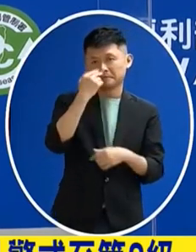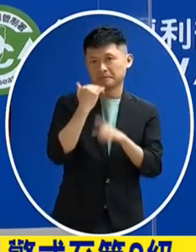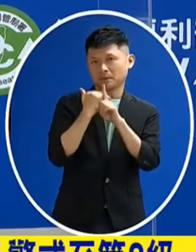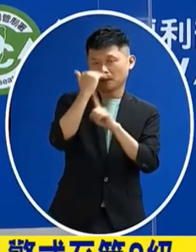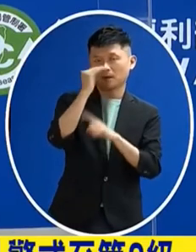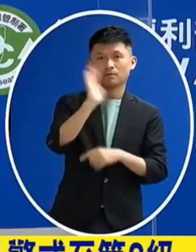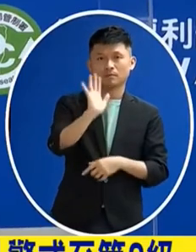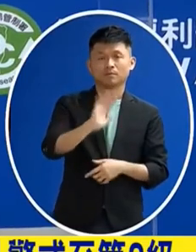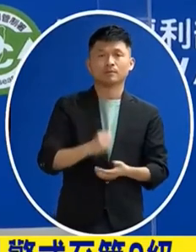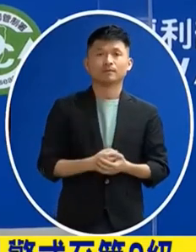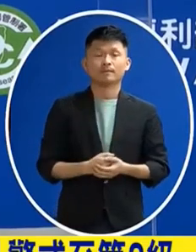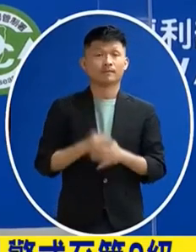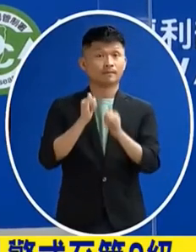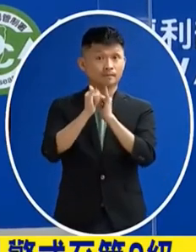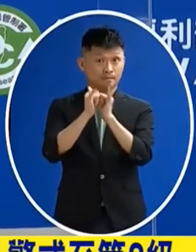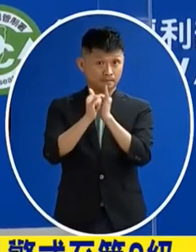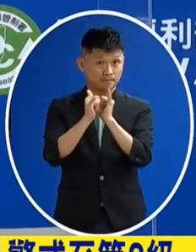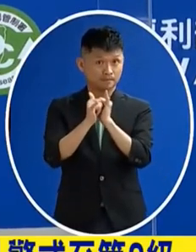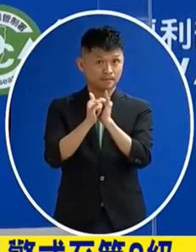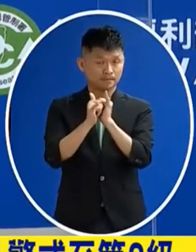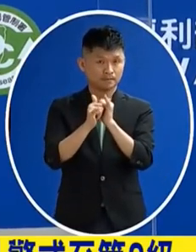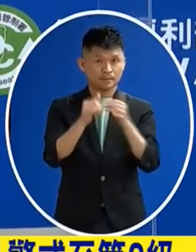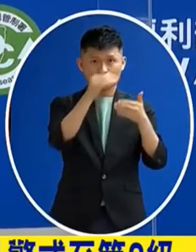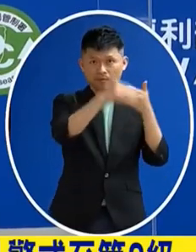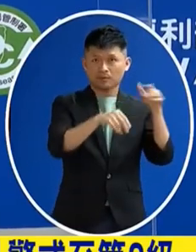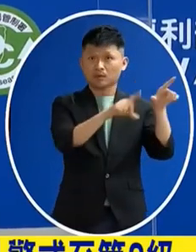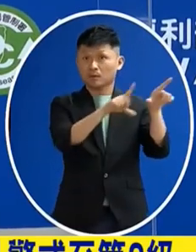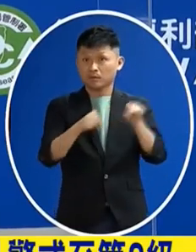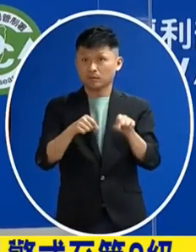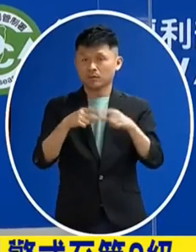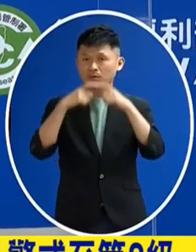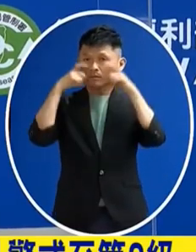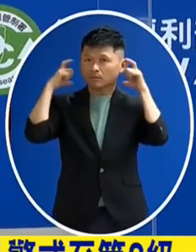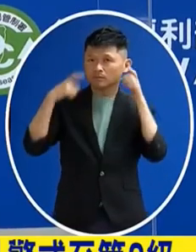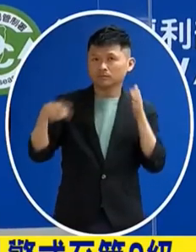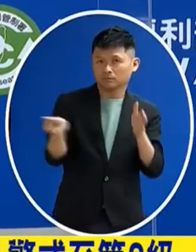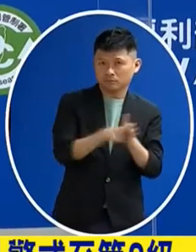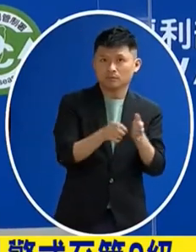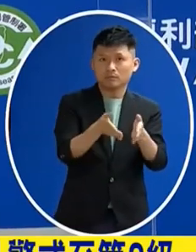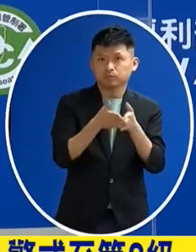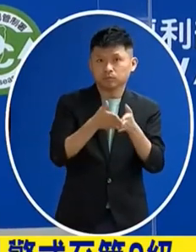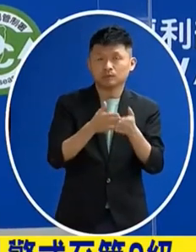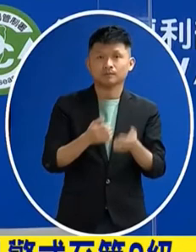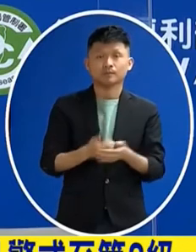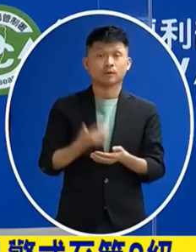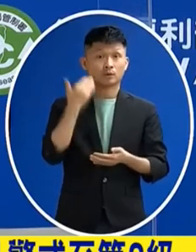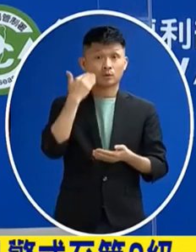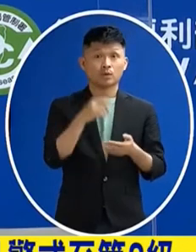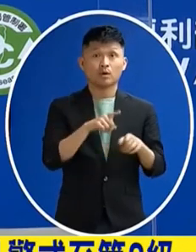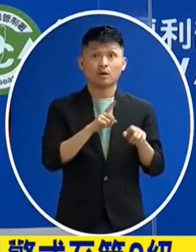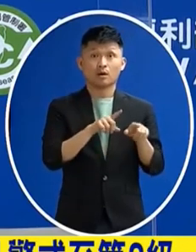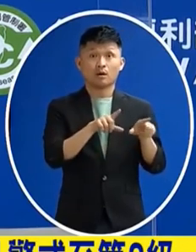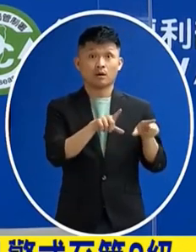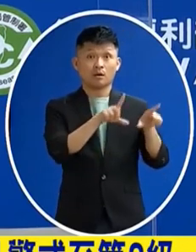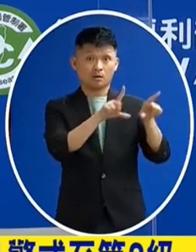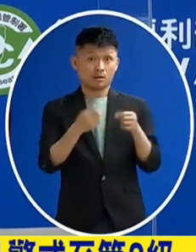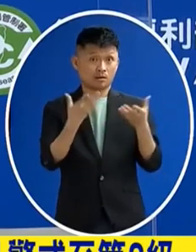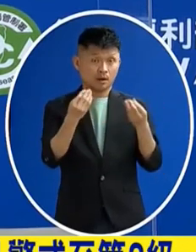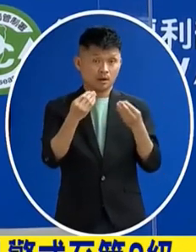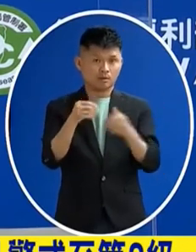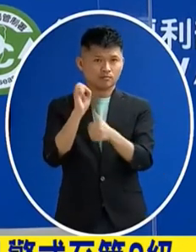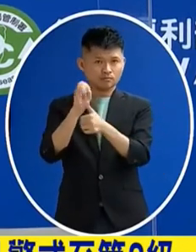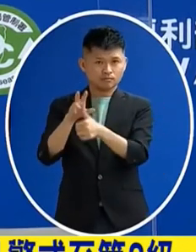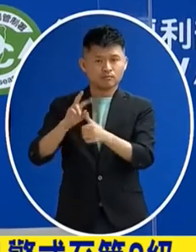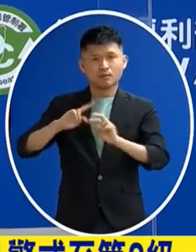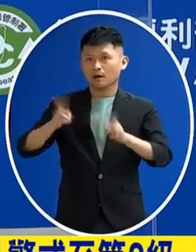场域，那民众必须依照规定全程佩戴口罩，未遵守规定且劝导不听者将严